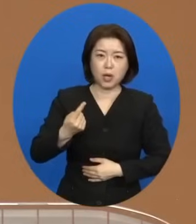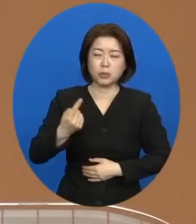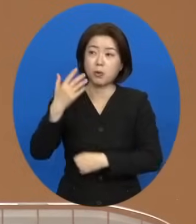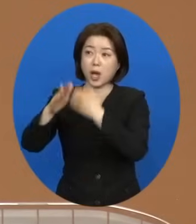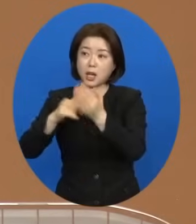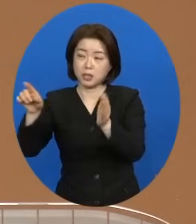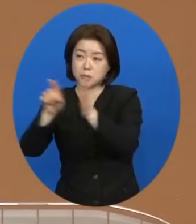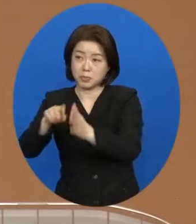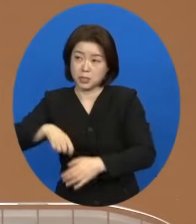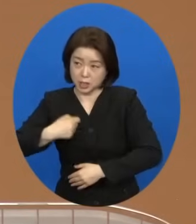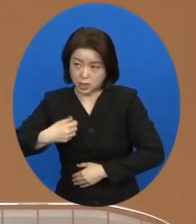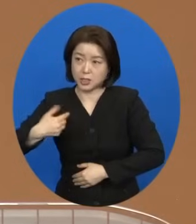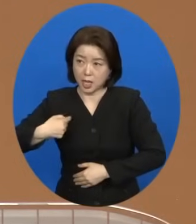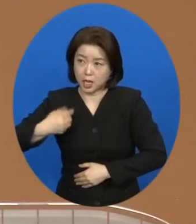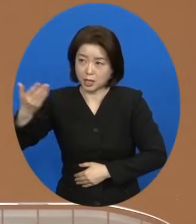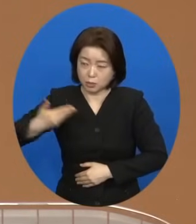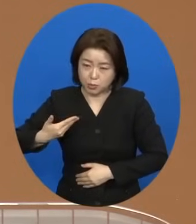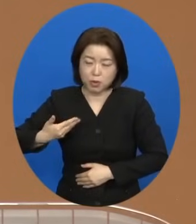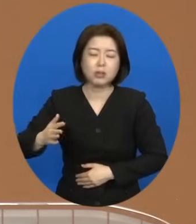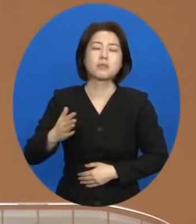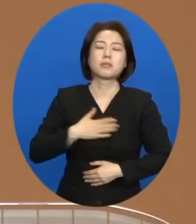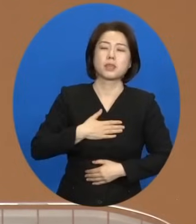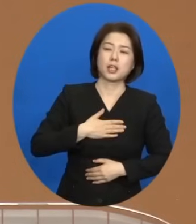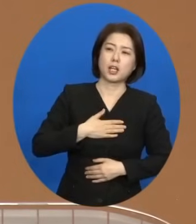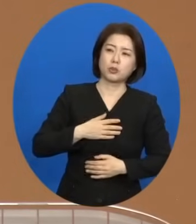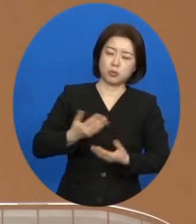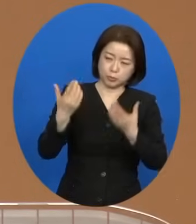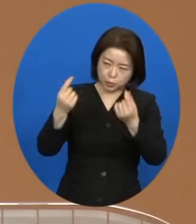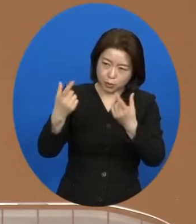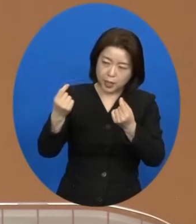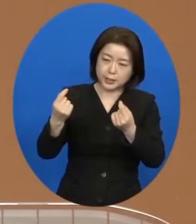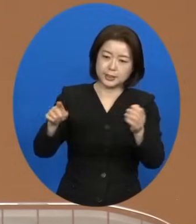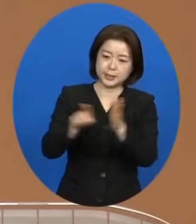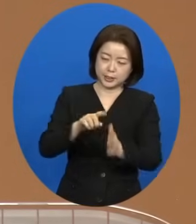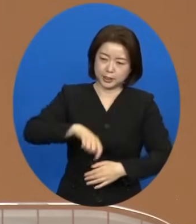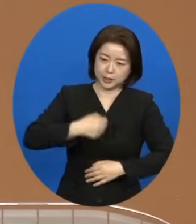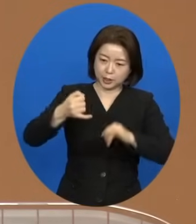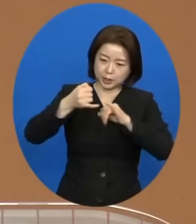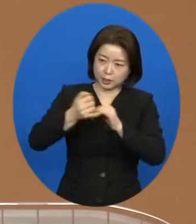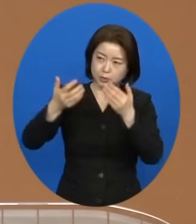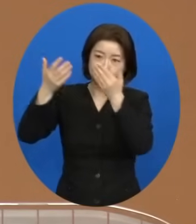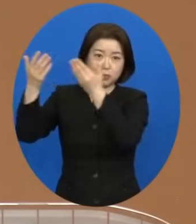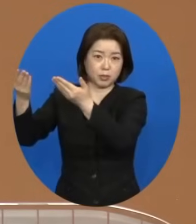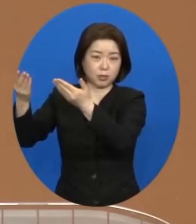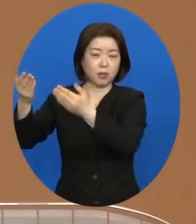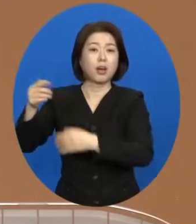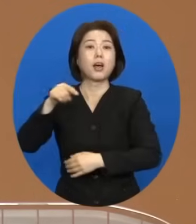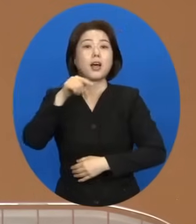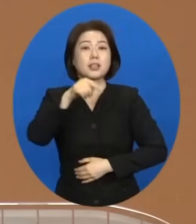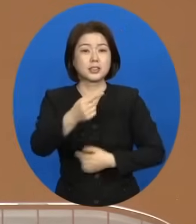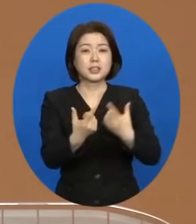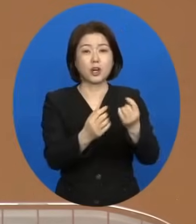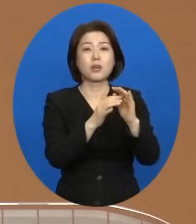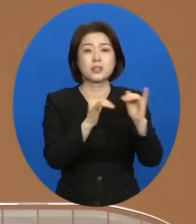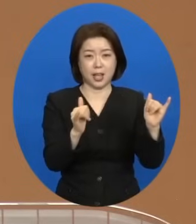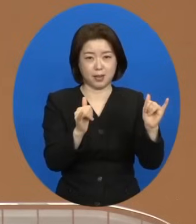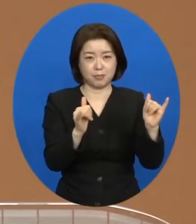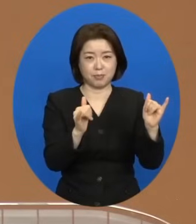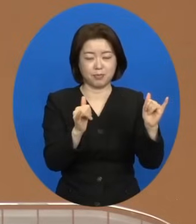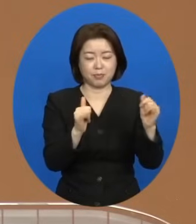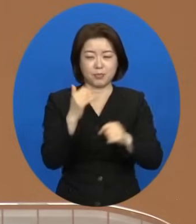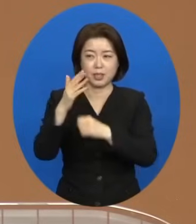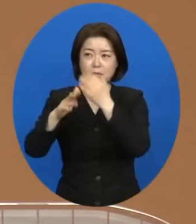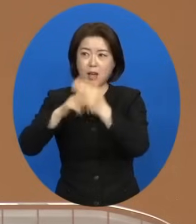나도 하나님께 신실하게 약속을 지킬 거야라고 하는 그 사람에게 하나님의